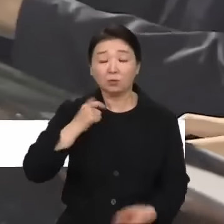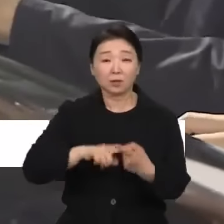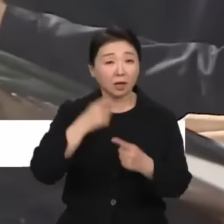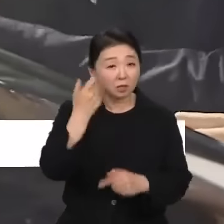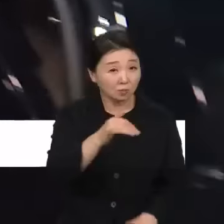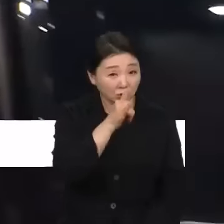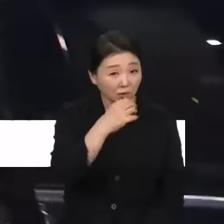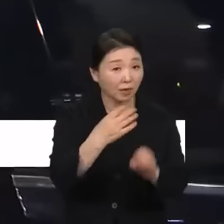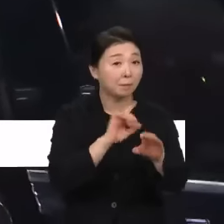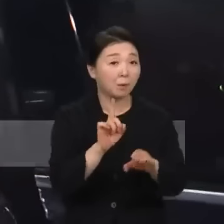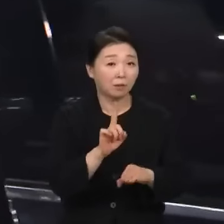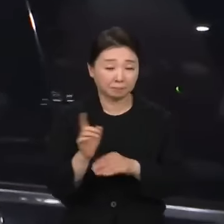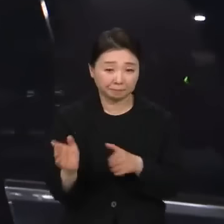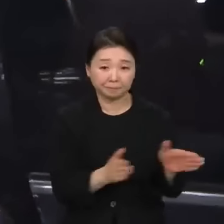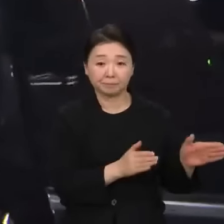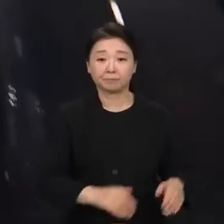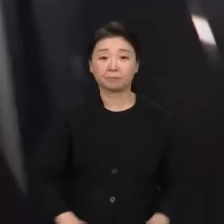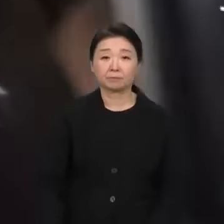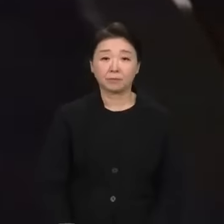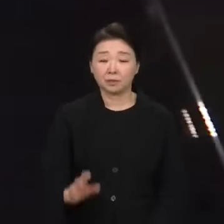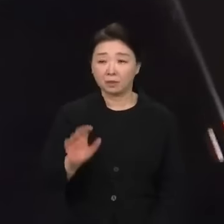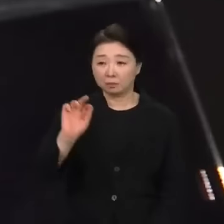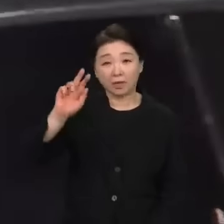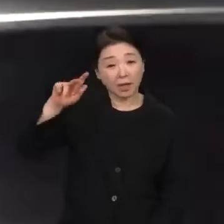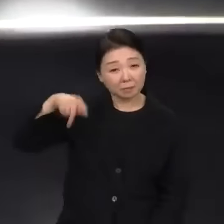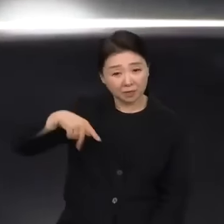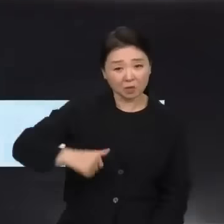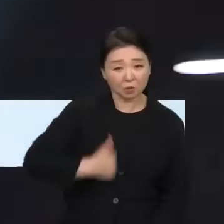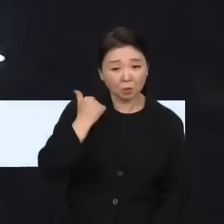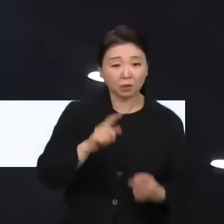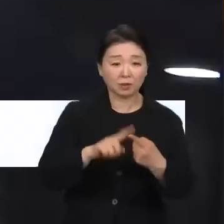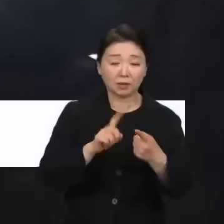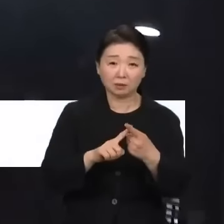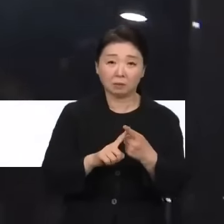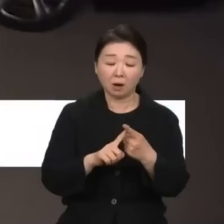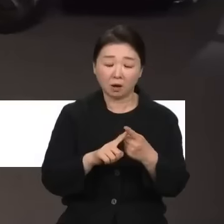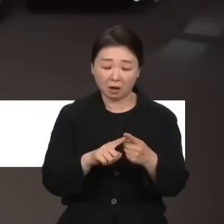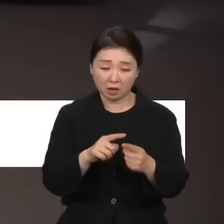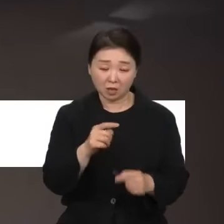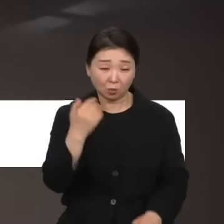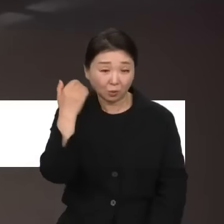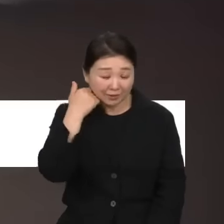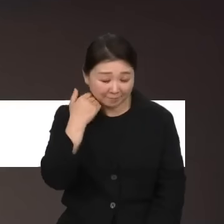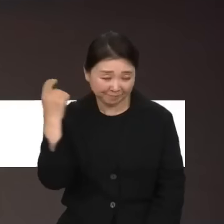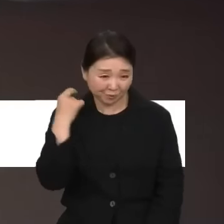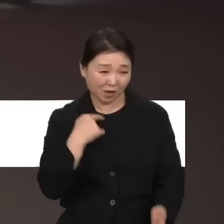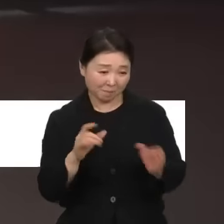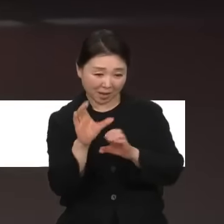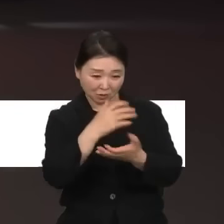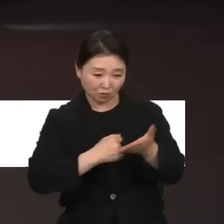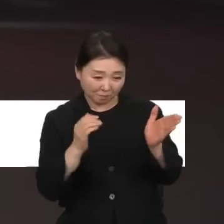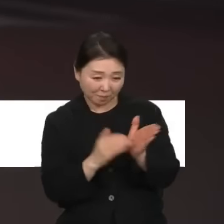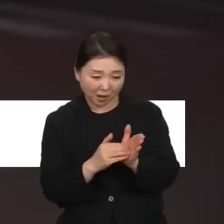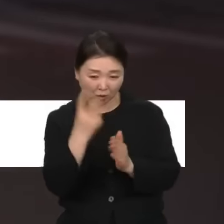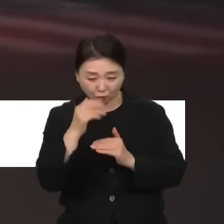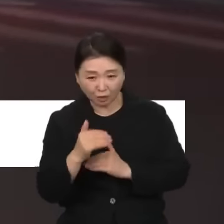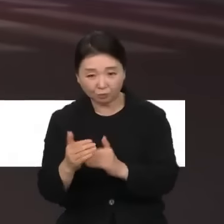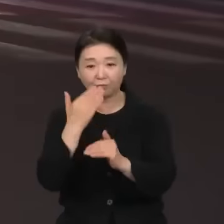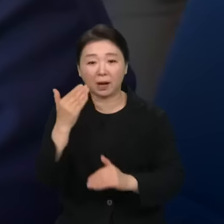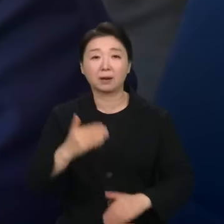답하셨습니까? 하지만 VIP 경로에 대해 김사령관의 발언을 들었다는 추가 진술을 확보한 공수처는 수사에 속도를 낼 것으로